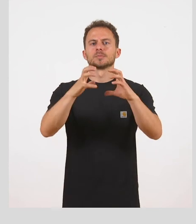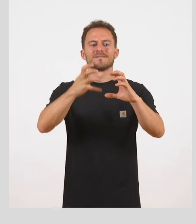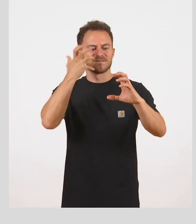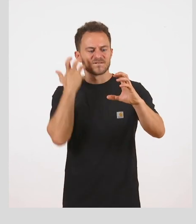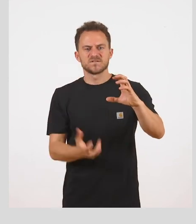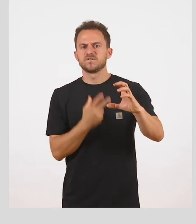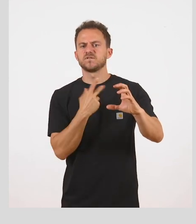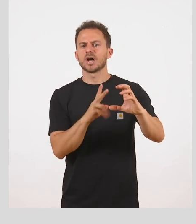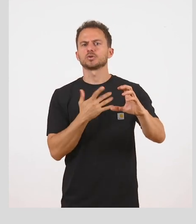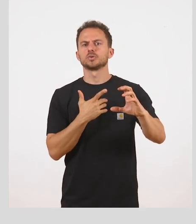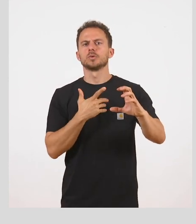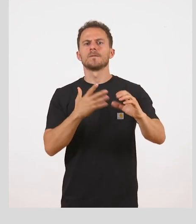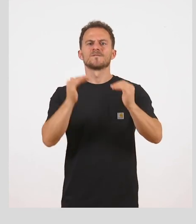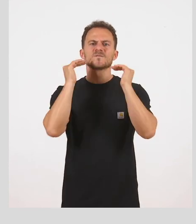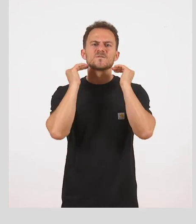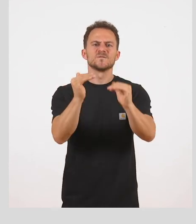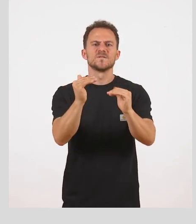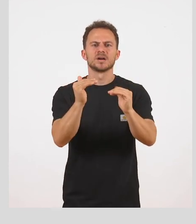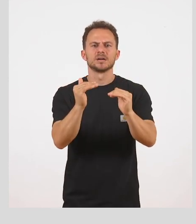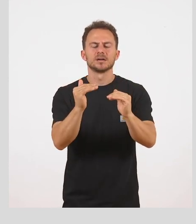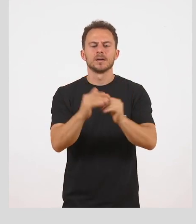ενός σώματος είναι παντού το ίδιο.